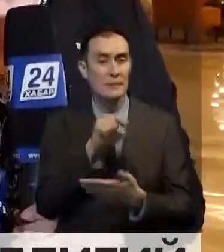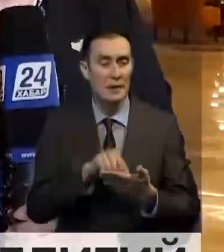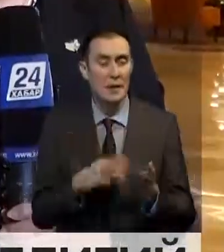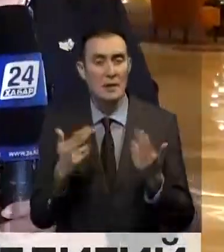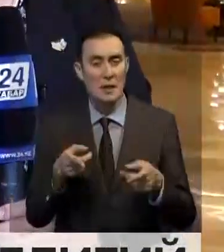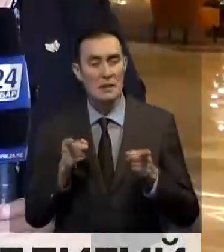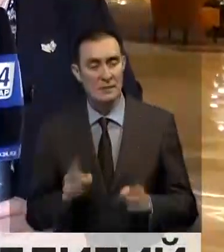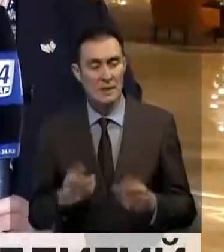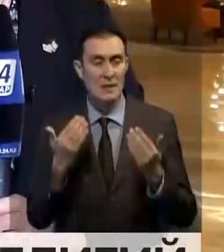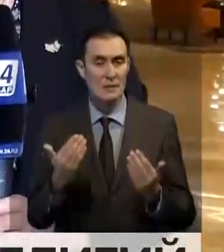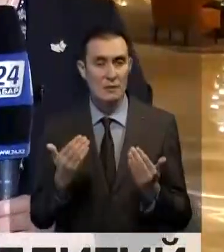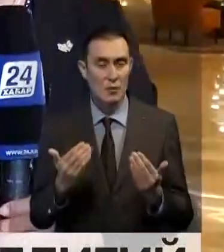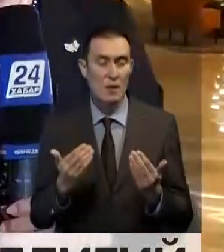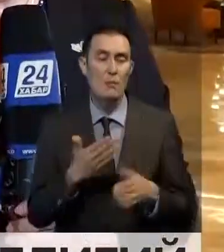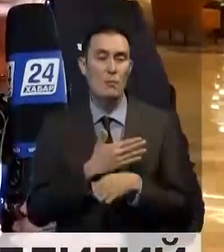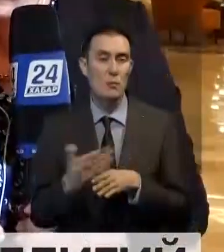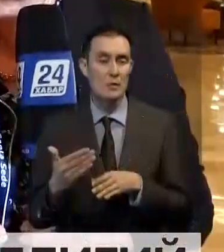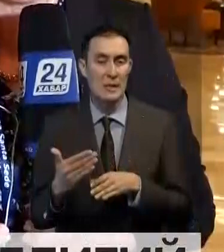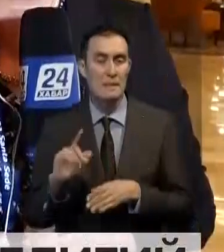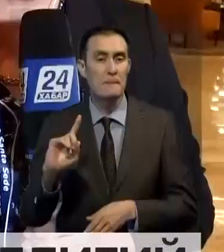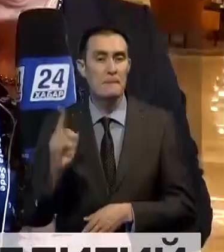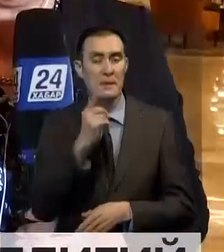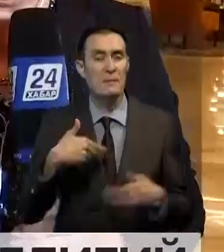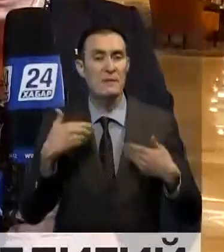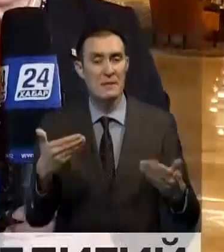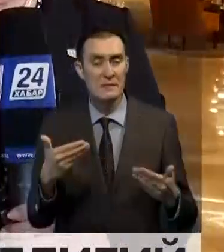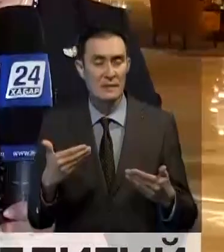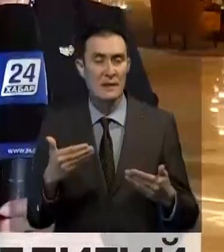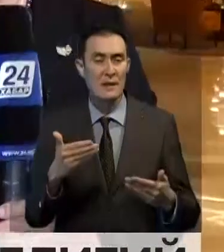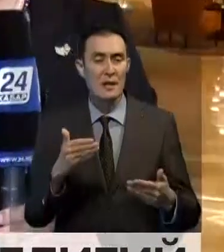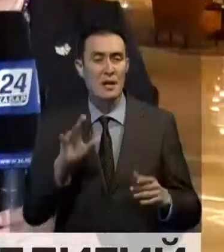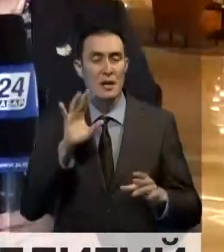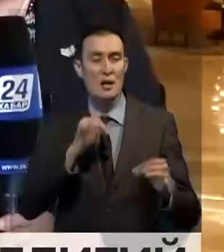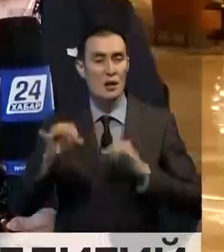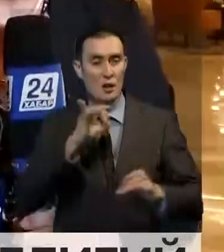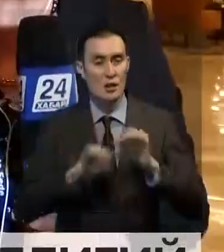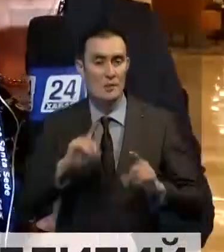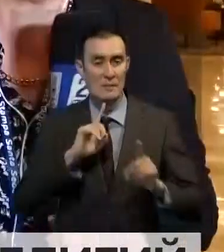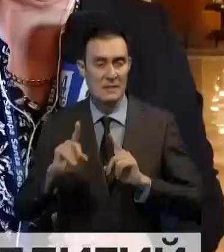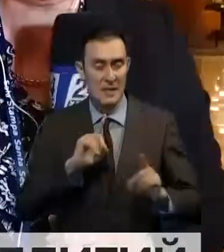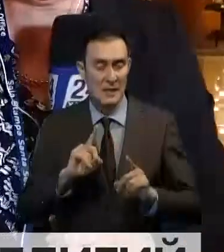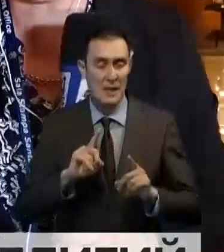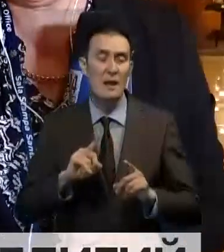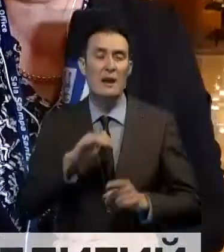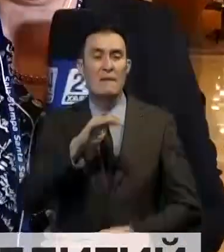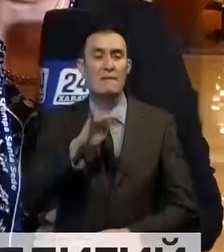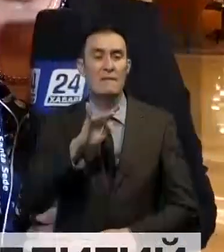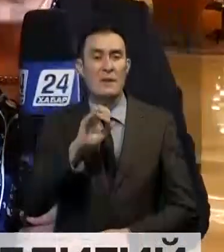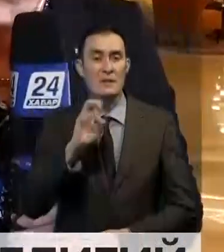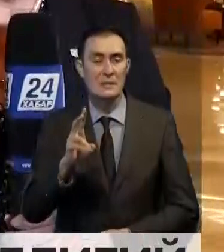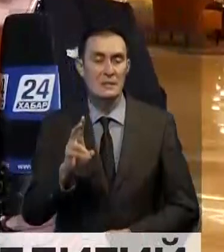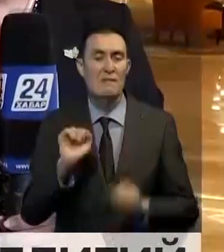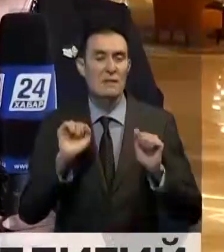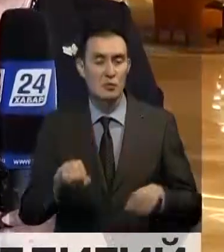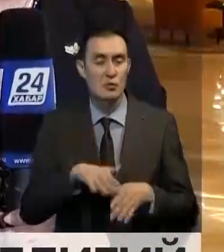Да, действительно, Вера, сегодня сразу же после первой приветственной части пленарного заседания Папа Франциск имел возможность, и он ее